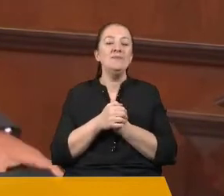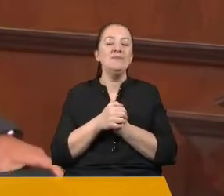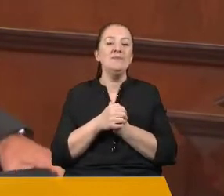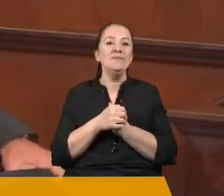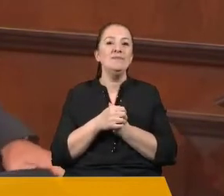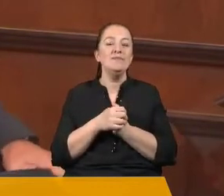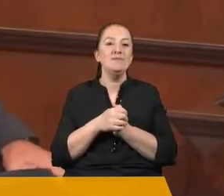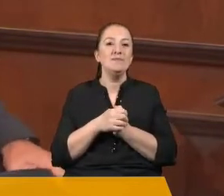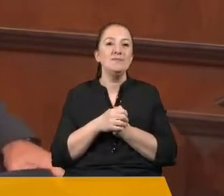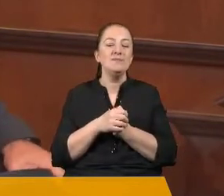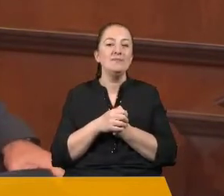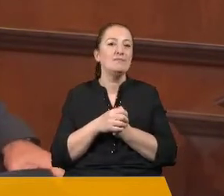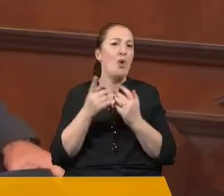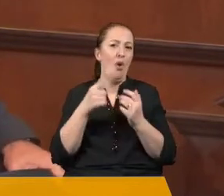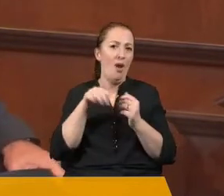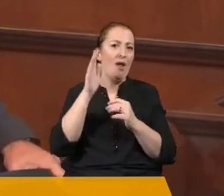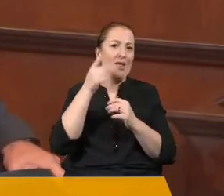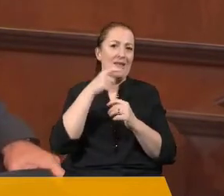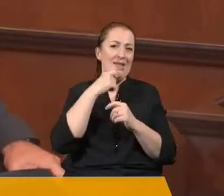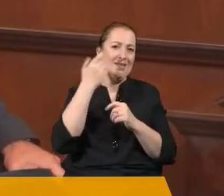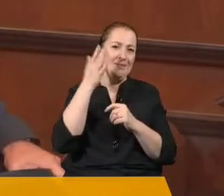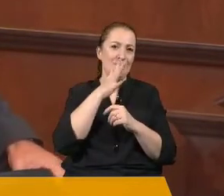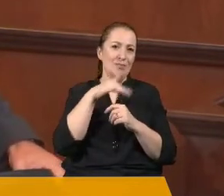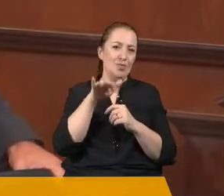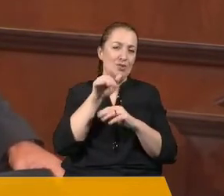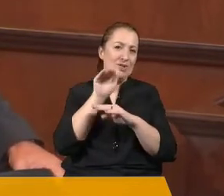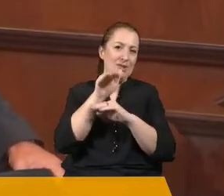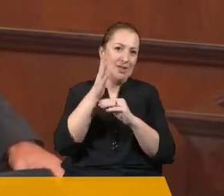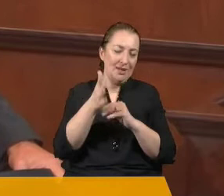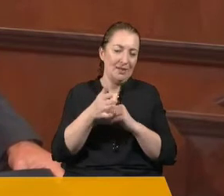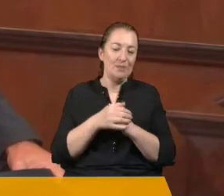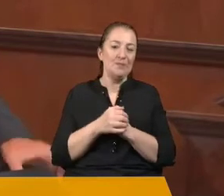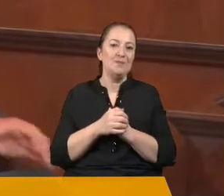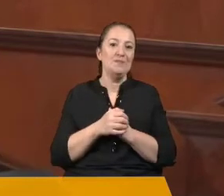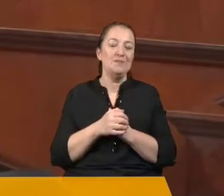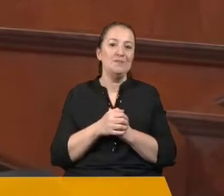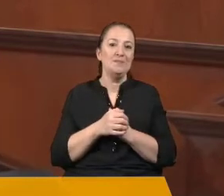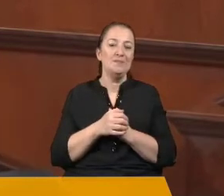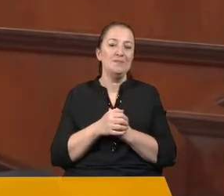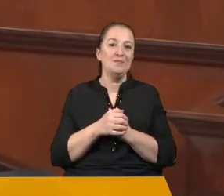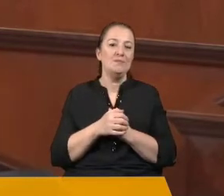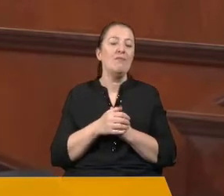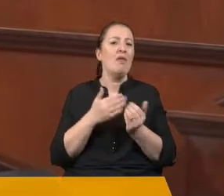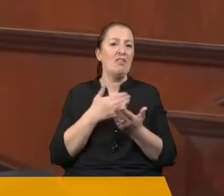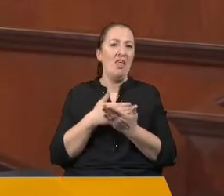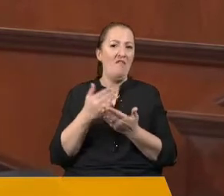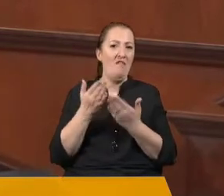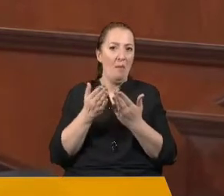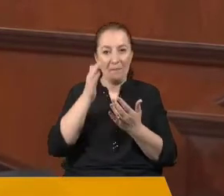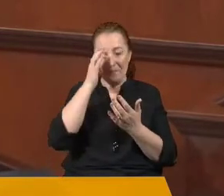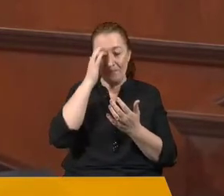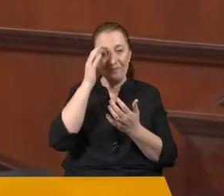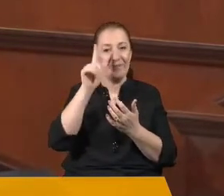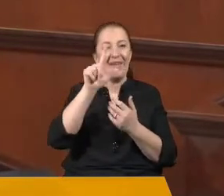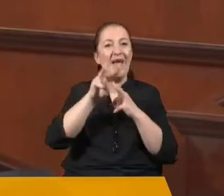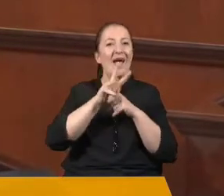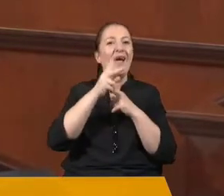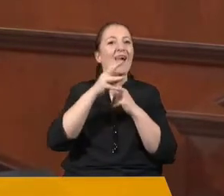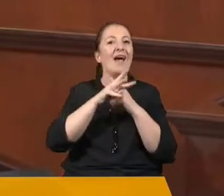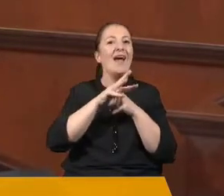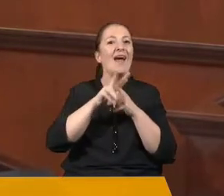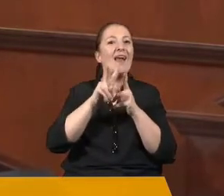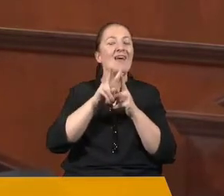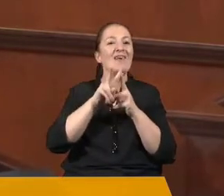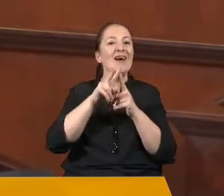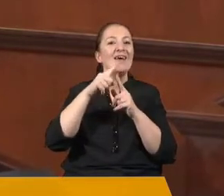Yok yok, ama bunlar yaşandı. Evet arkadaşlar, lütfen müdahale etmeyin. Yani devam edelim. Hayır, Levent Kırca'nın o skeçlerini